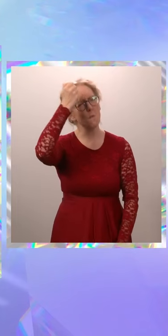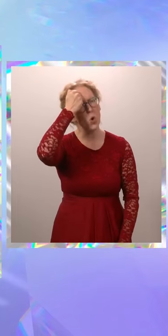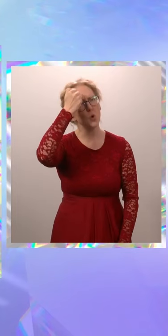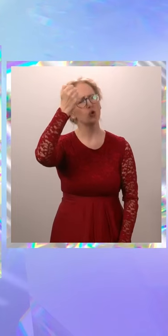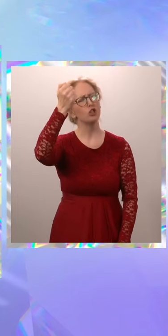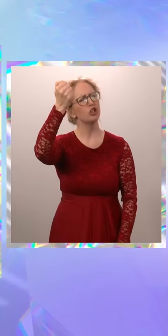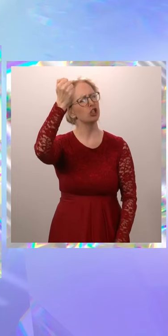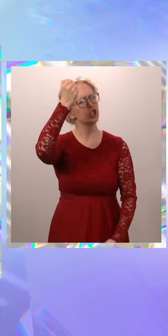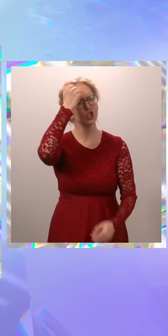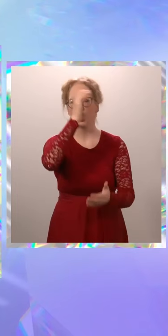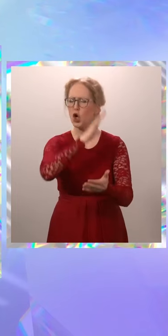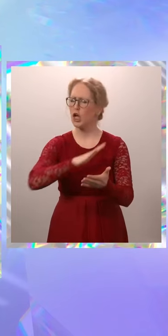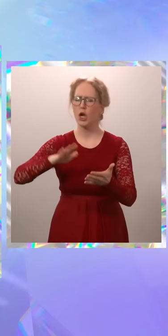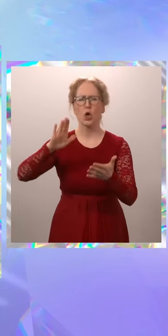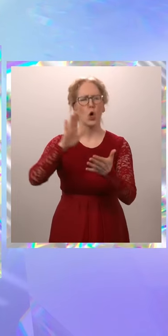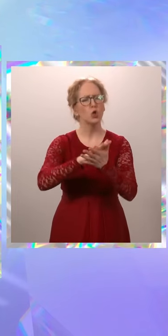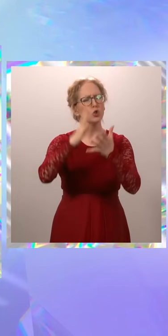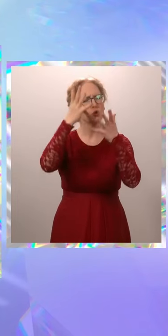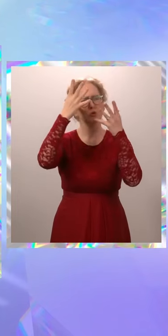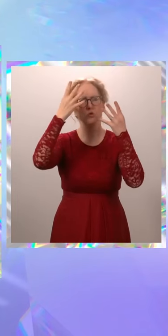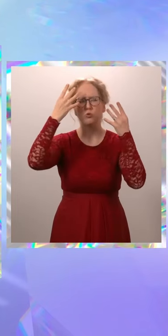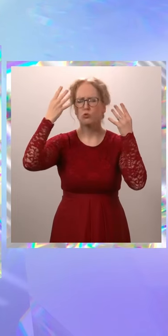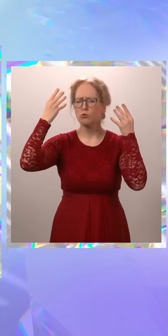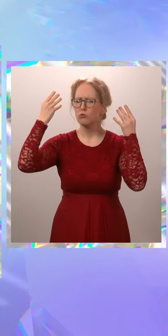ei muistot